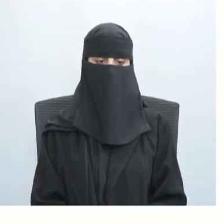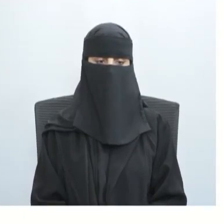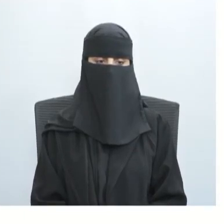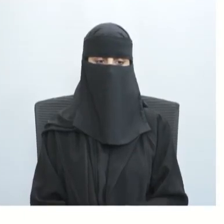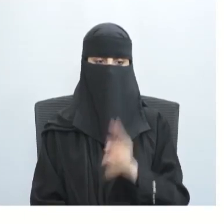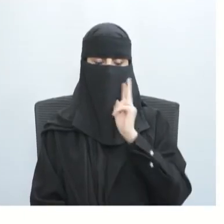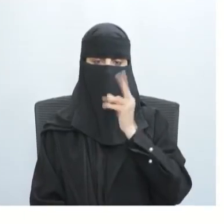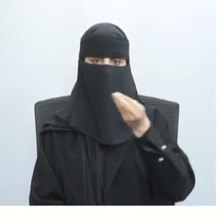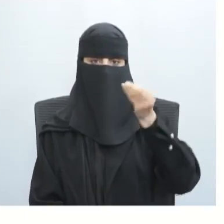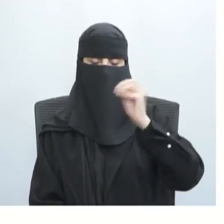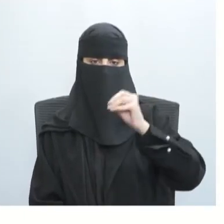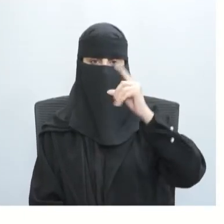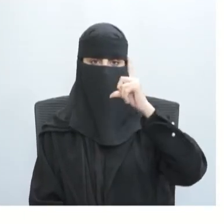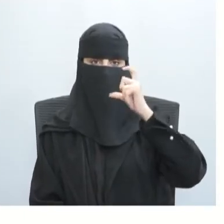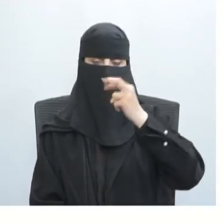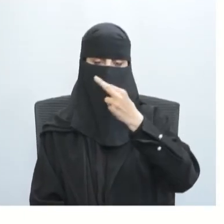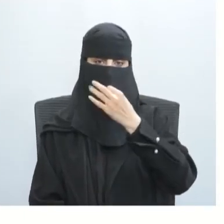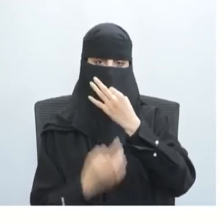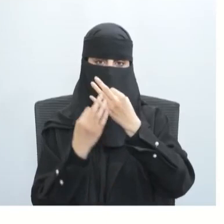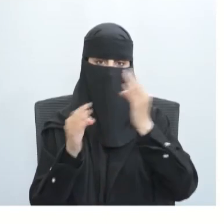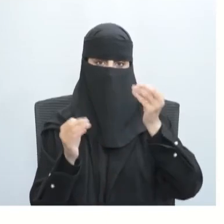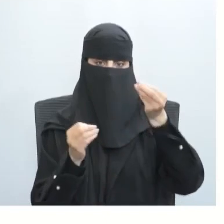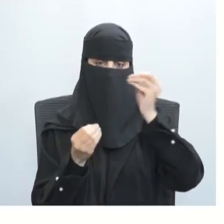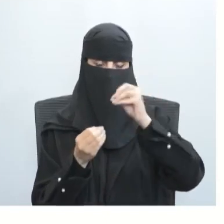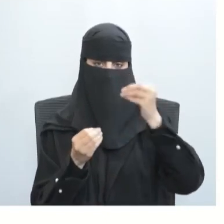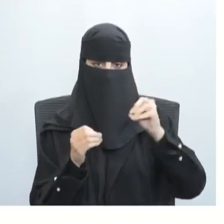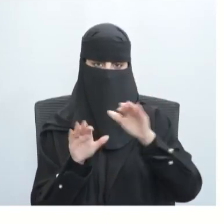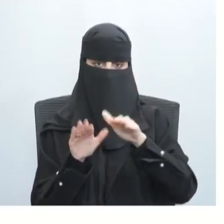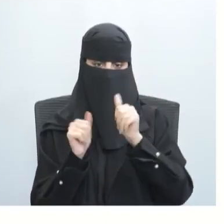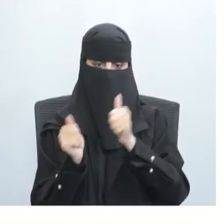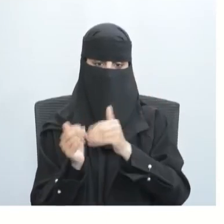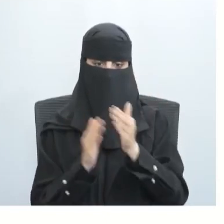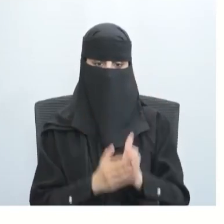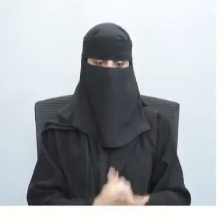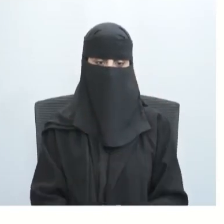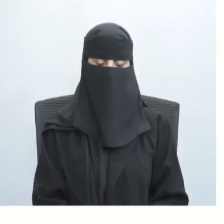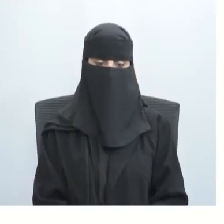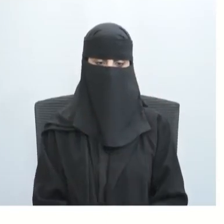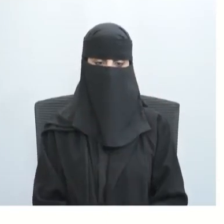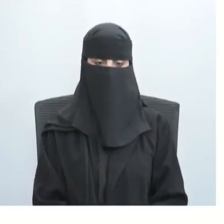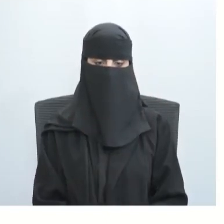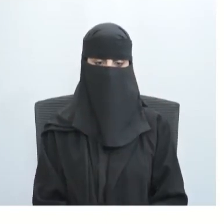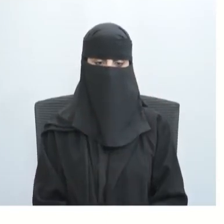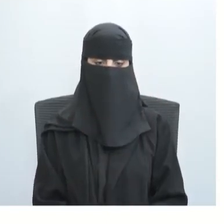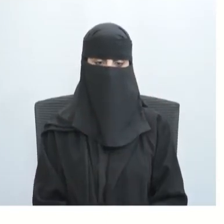واضافه ادراج الصور التي نريد عمل التدرج اللوني لها